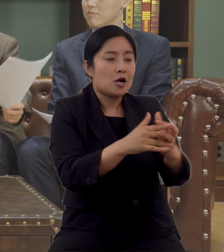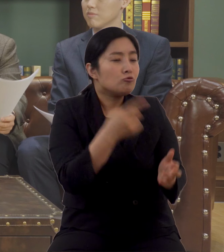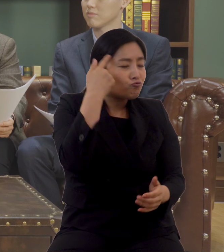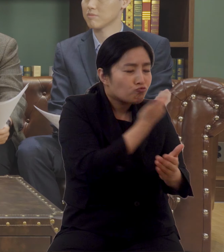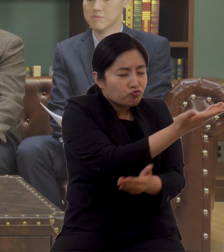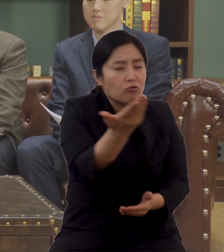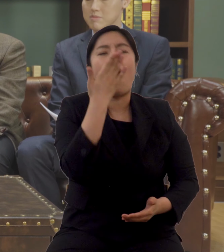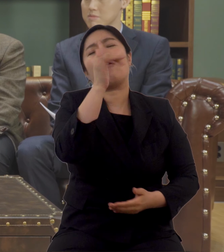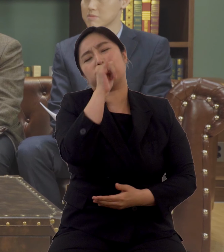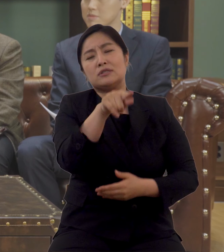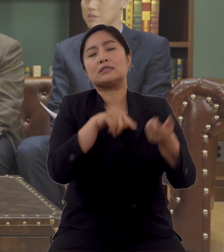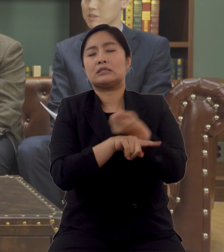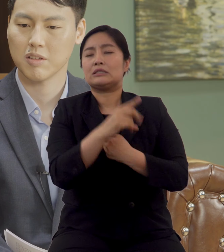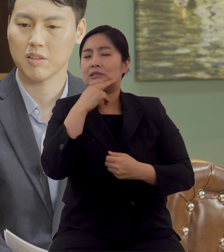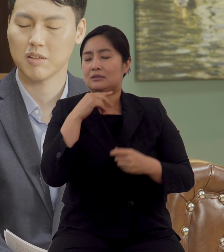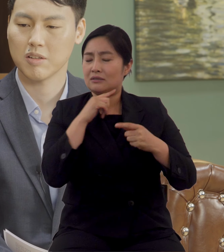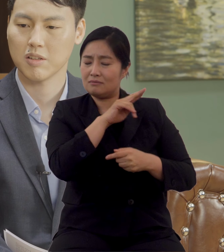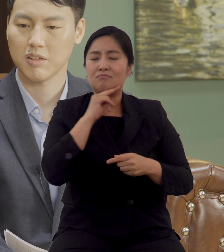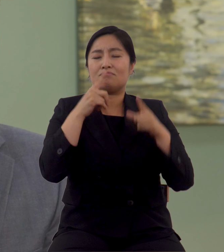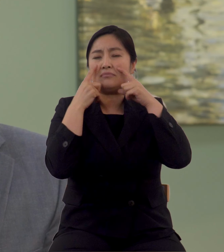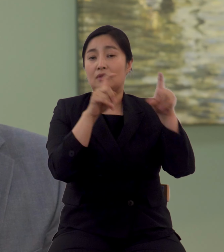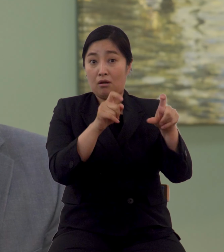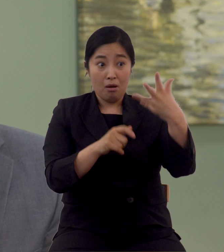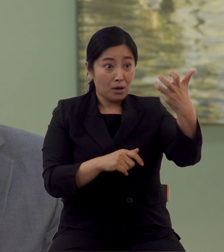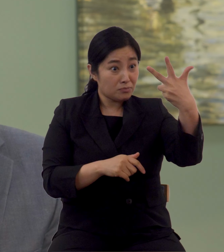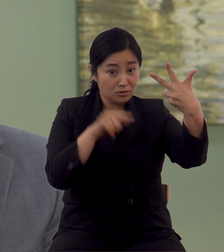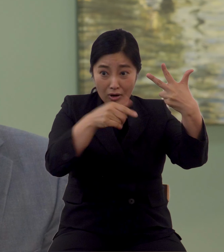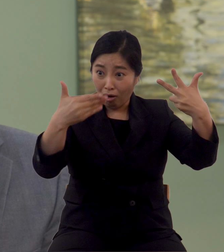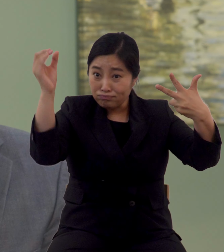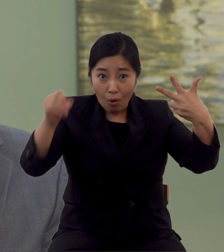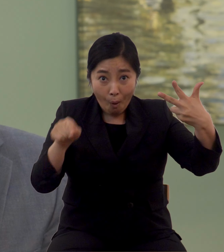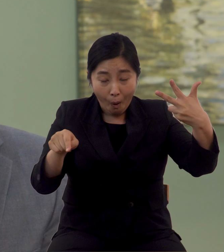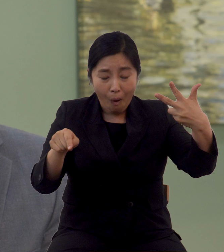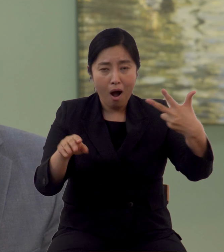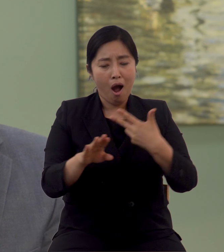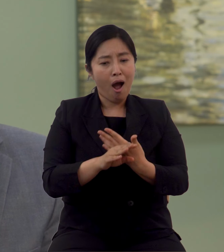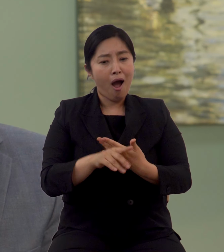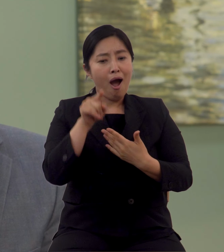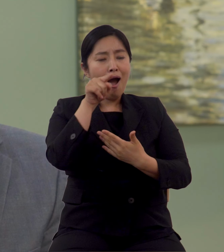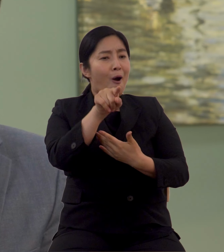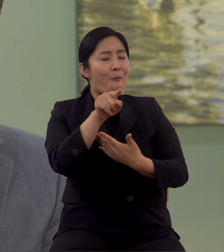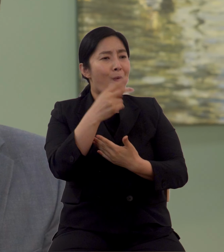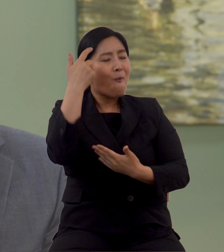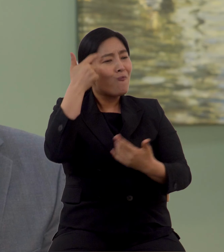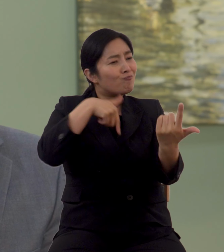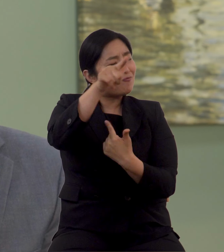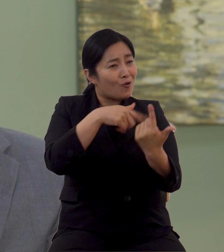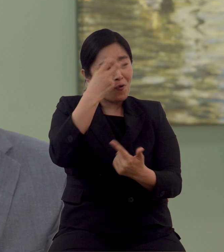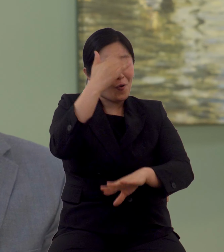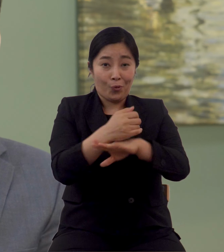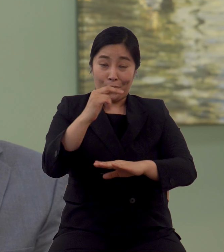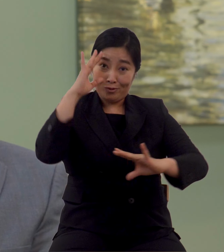사람도 모아놓고 여론조사를 실시했다라는 의심입니다. 야, 87.9%. 그 뭘 가지고